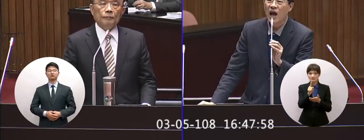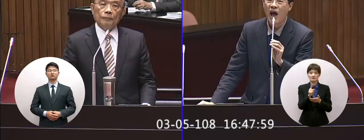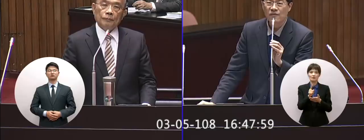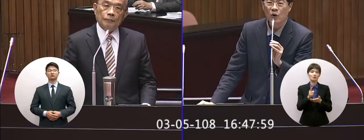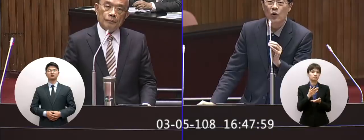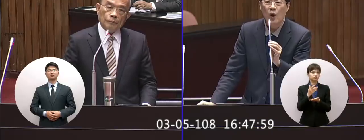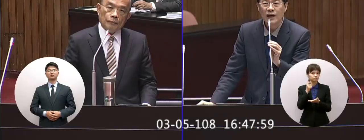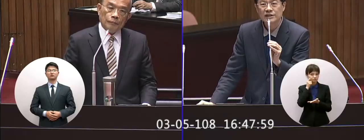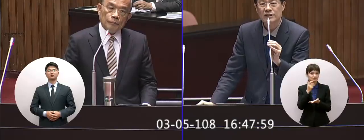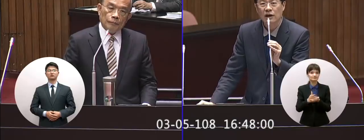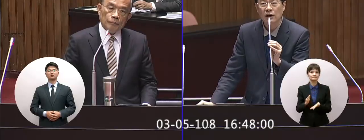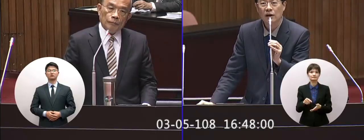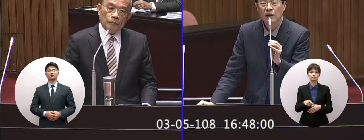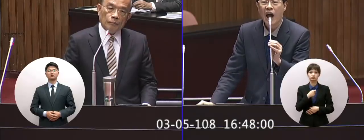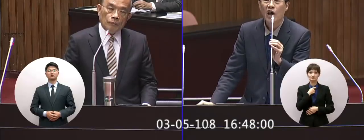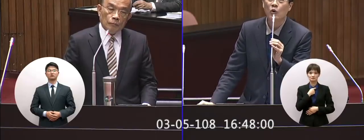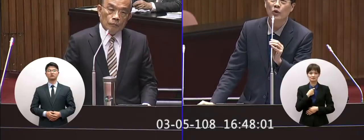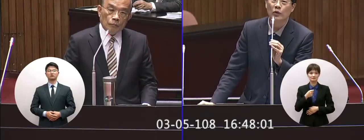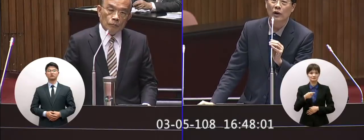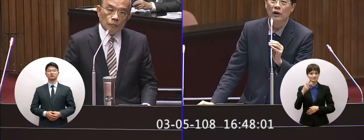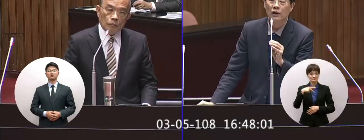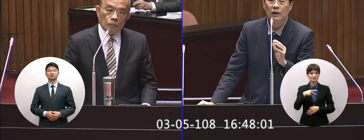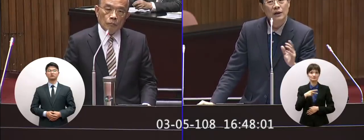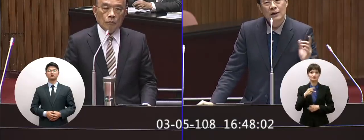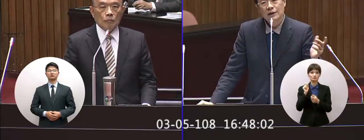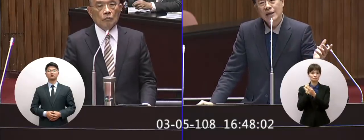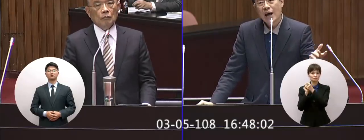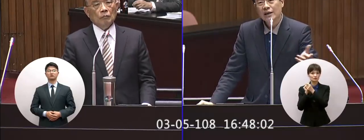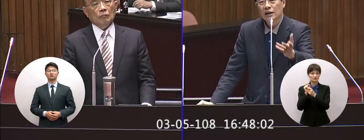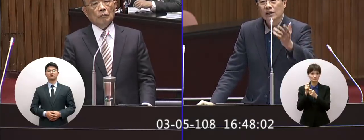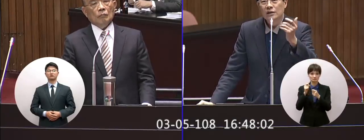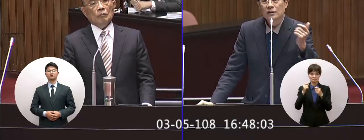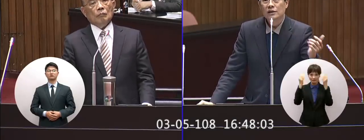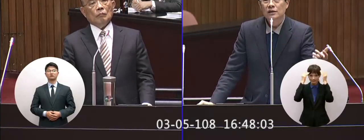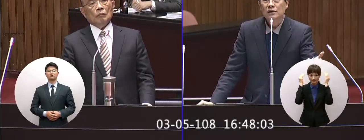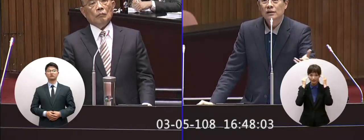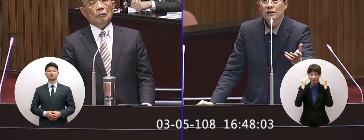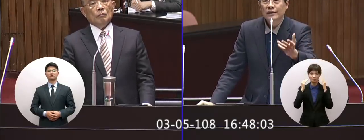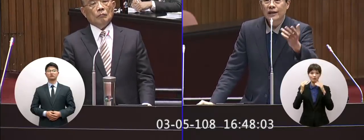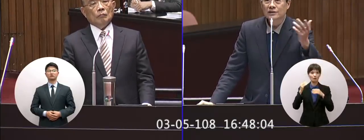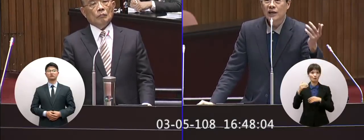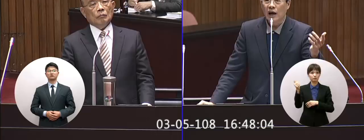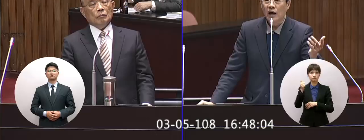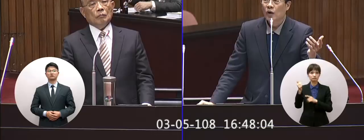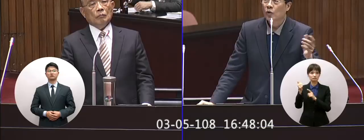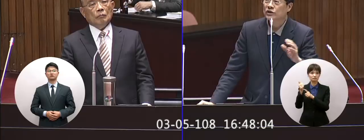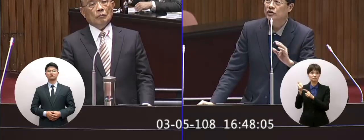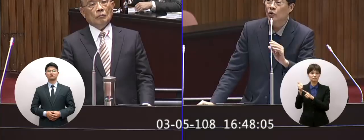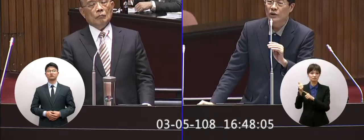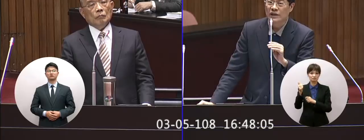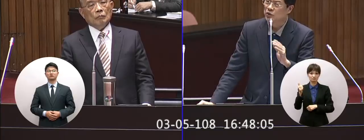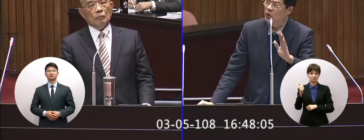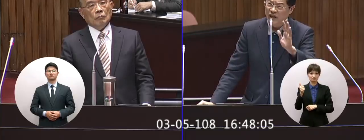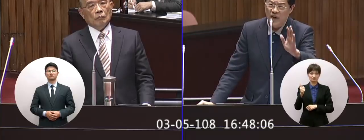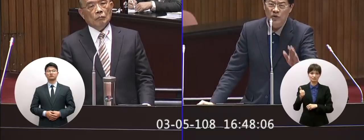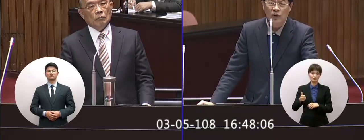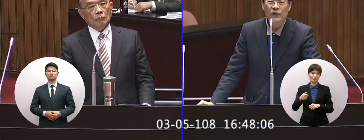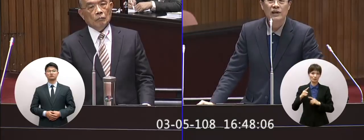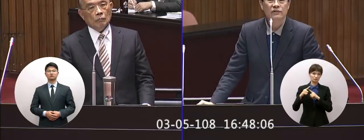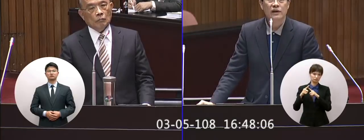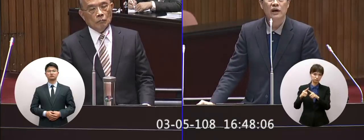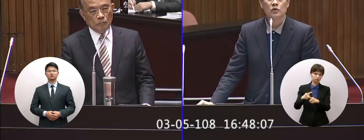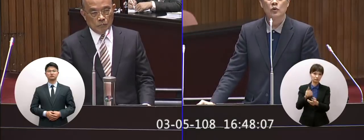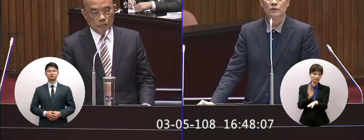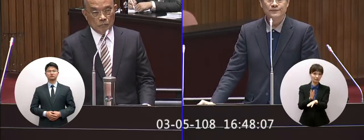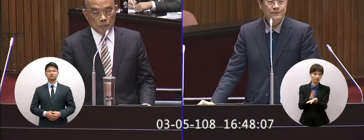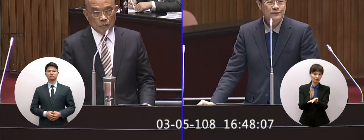的寒风刮起哈，韩国瑜哦，他那个演讲啊，或是动员场所，人都